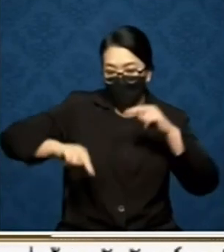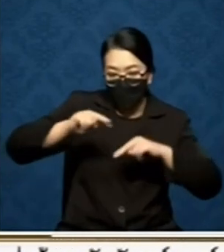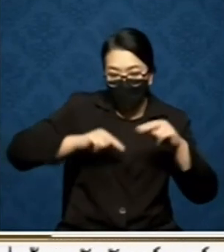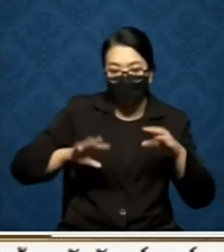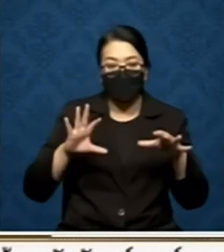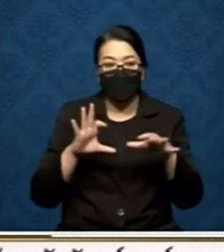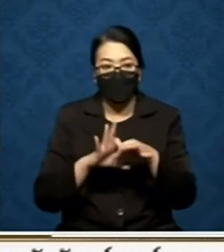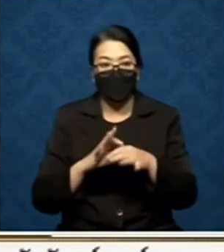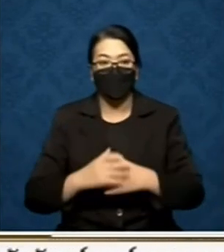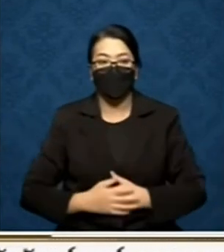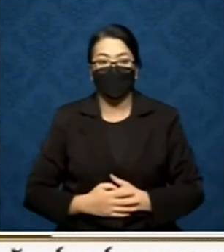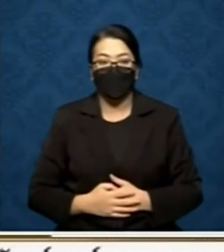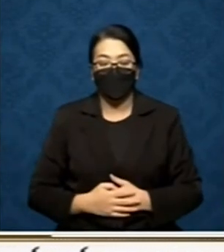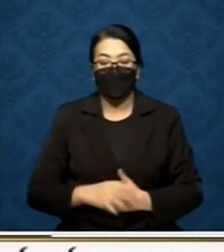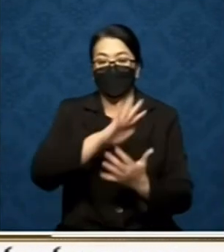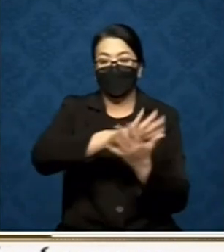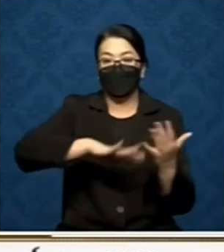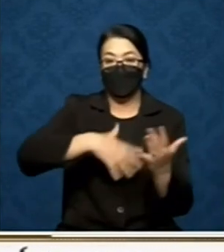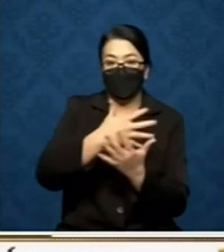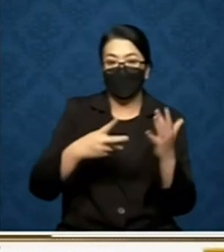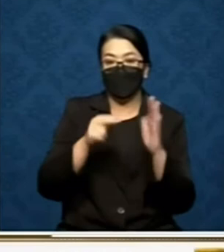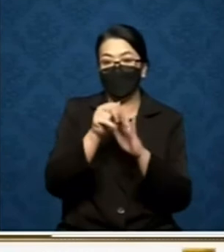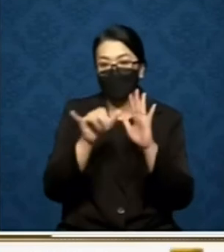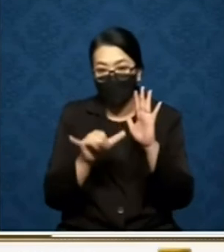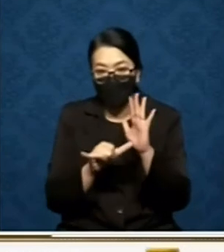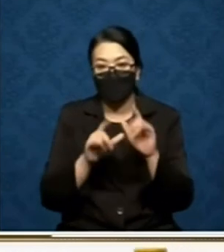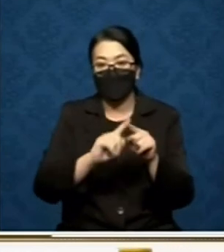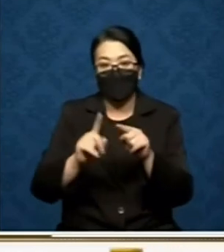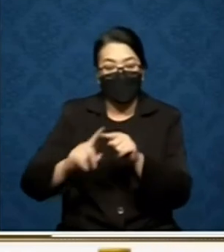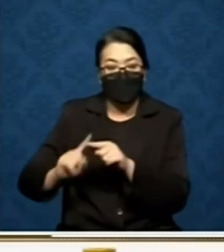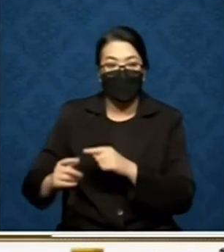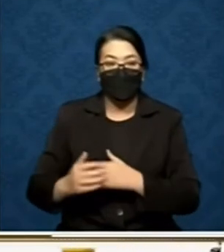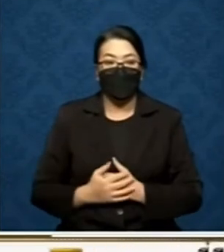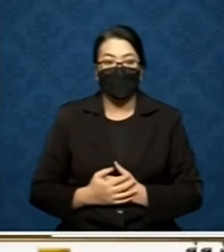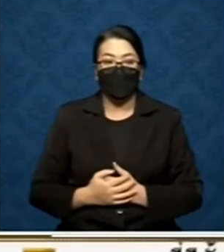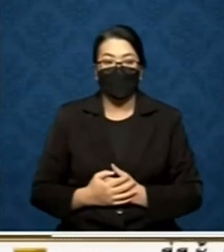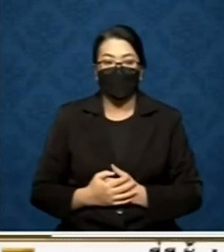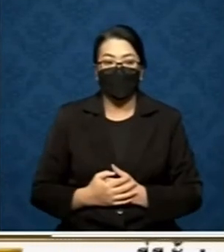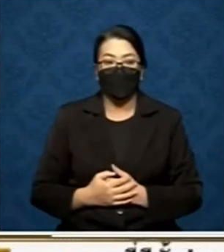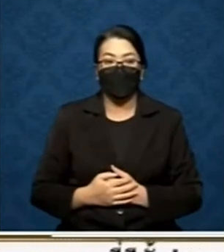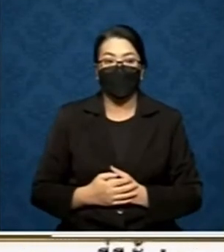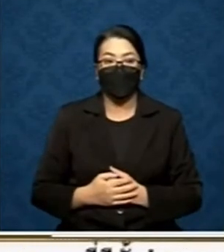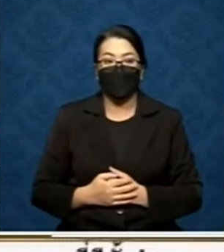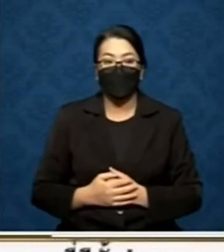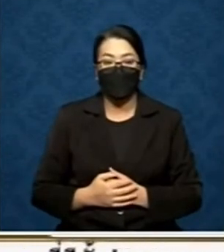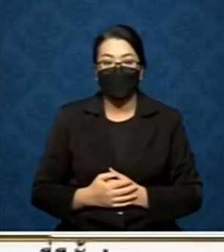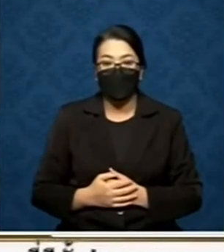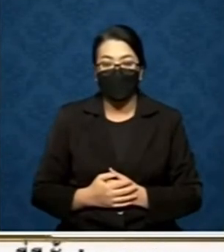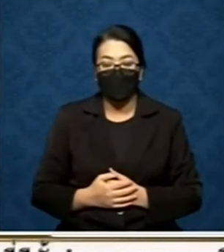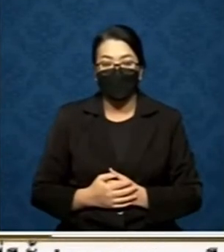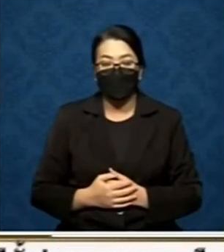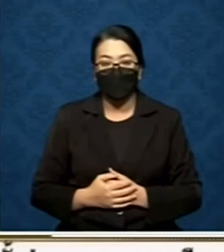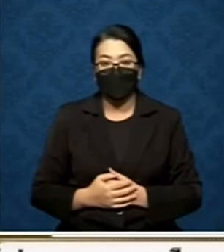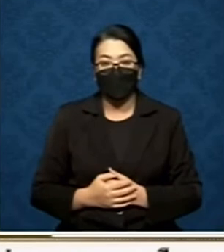เรื่องของการทำกับนโยบายแต่ในส่วนของนะครับโครงสร้างรองลงไปก็จะไปในส่วน